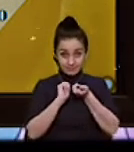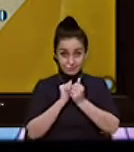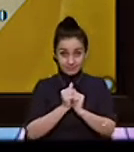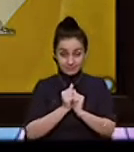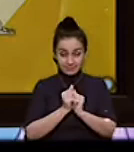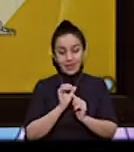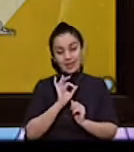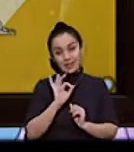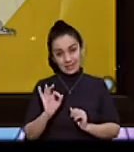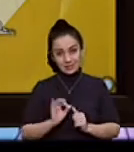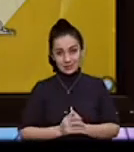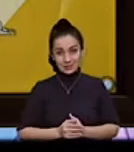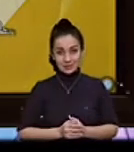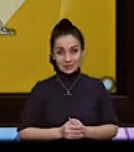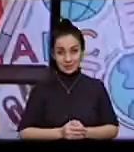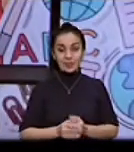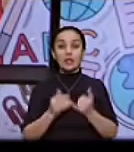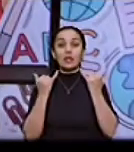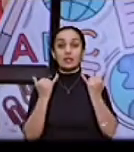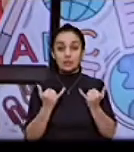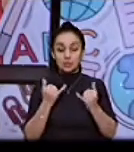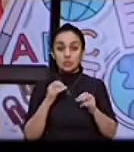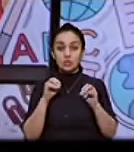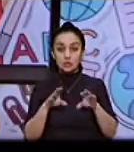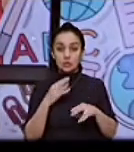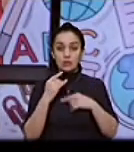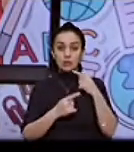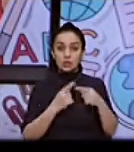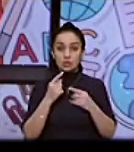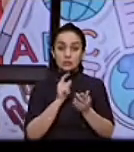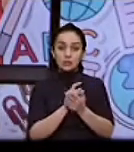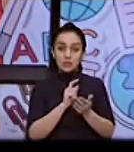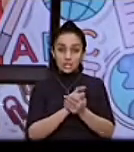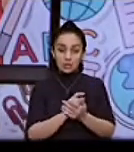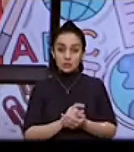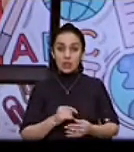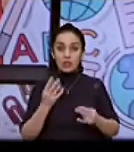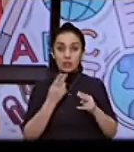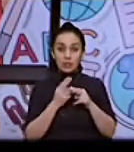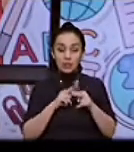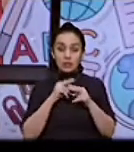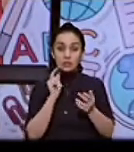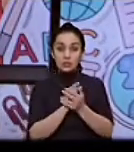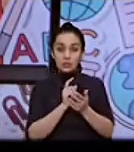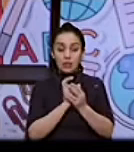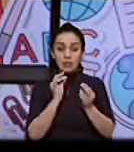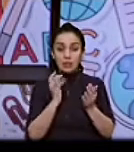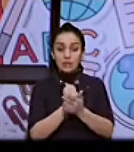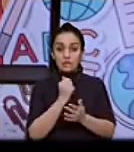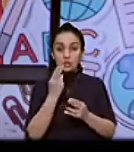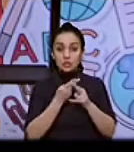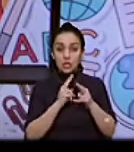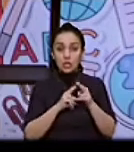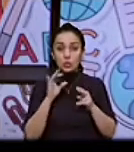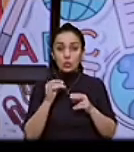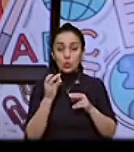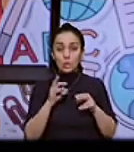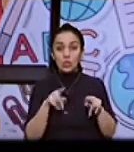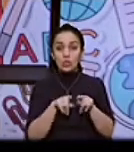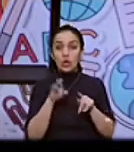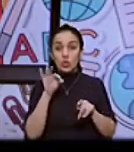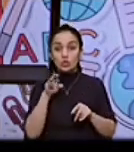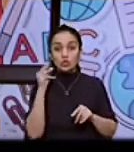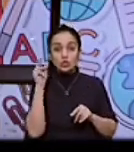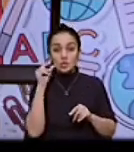Запомнили? Отлично. А теперь решим следующую задачу. Это задача на нахождение доли